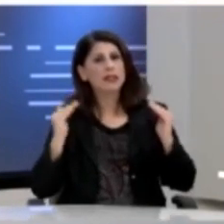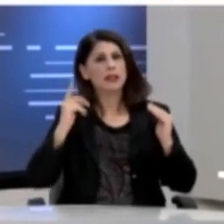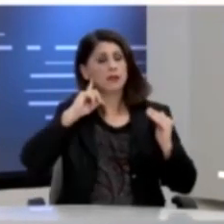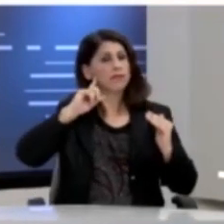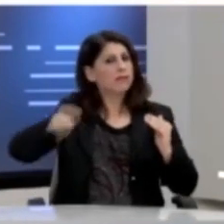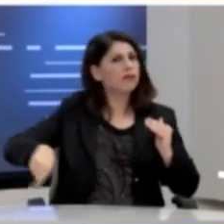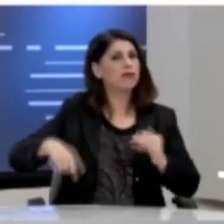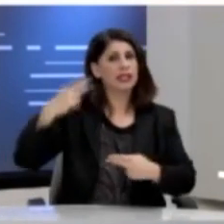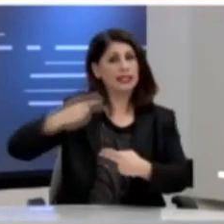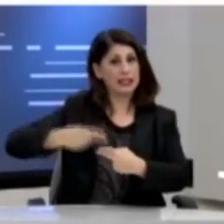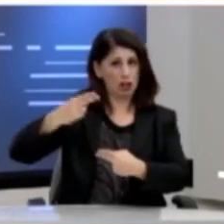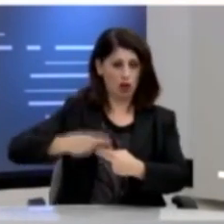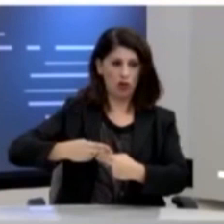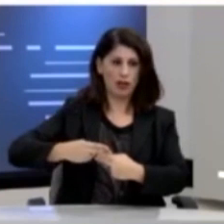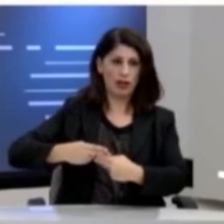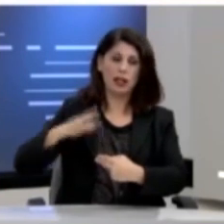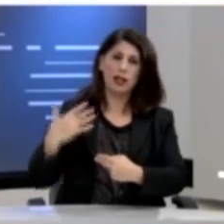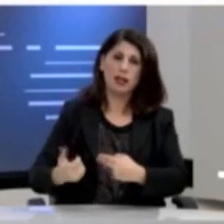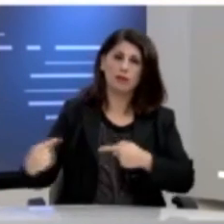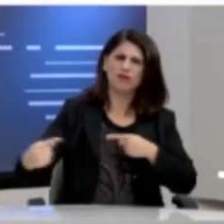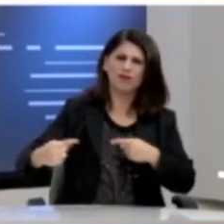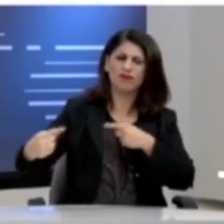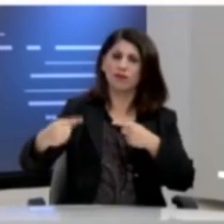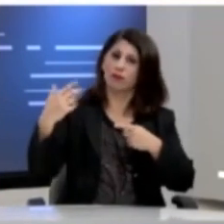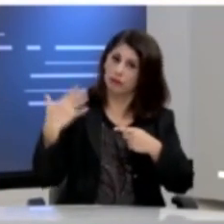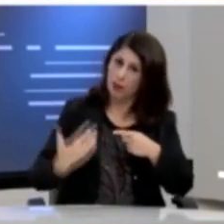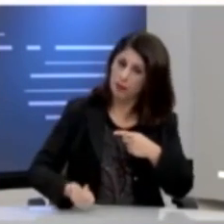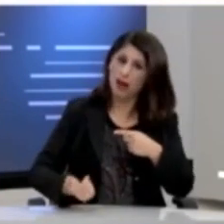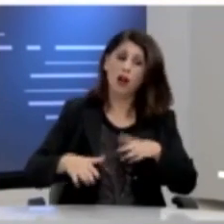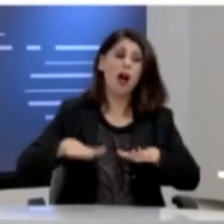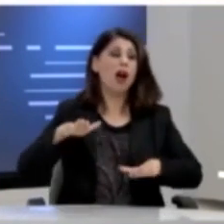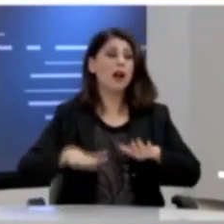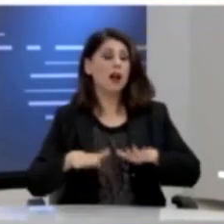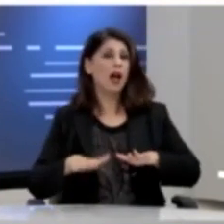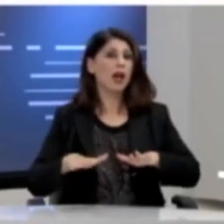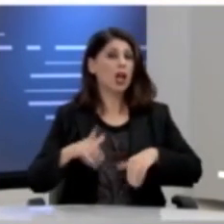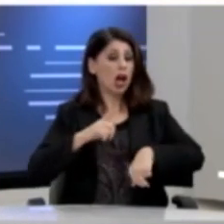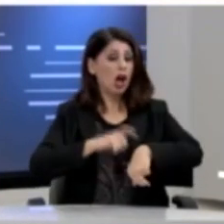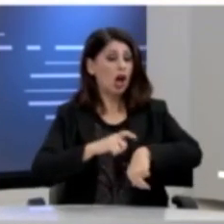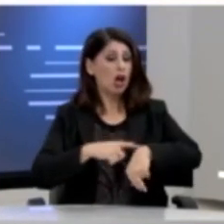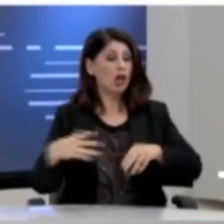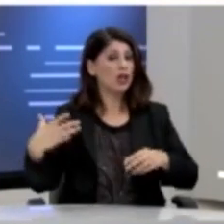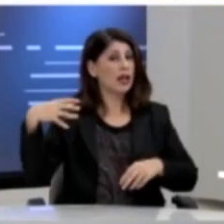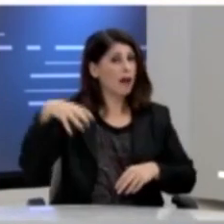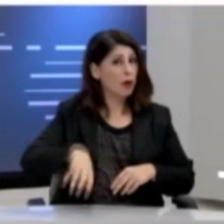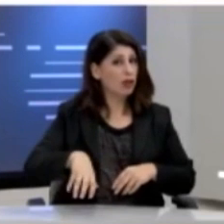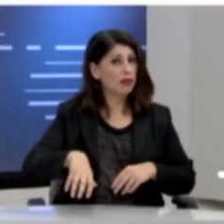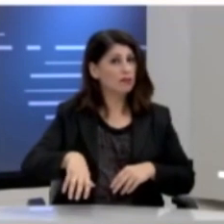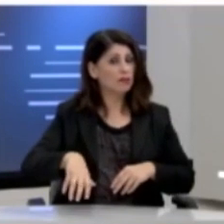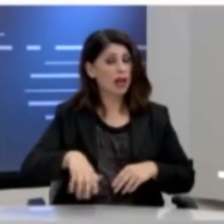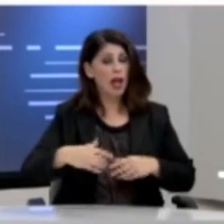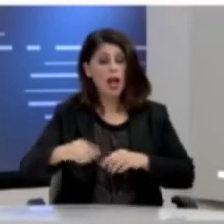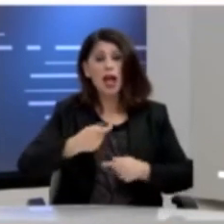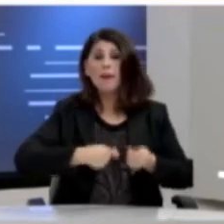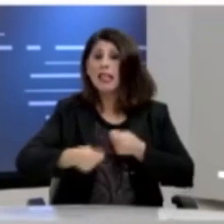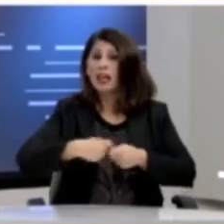παραβίαση των συνόρων και οι εντάσεις που αυτές προκαλούν ανάλογα με τη χρονική συγκυρία, τον επιχειρησιακό